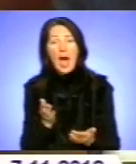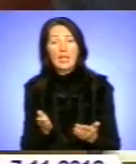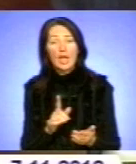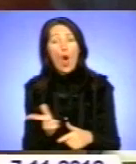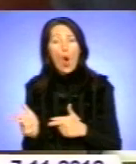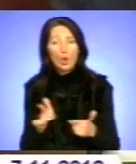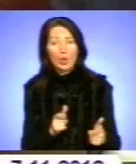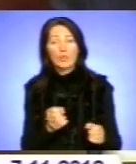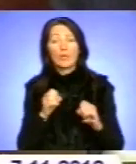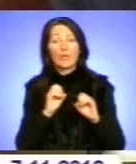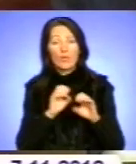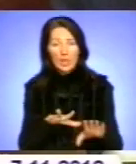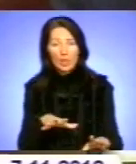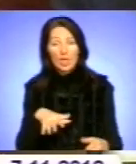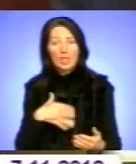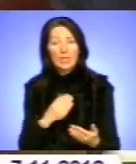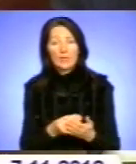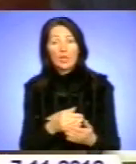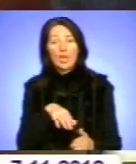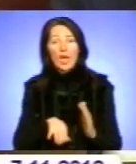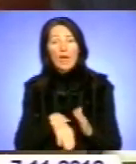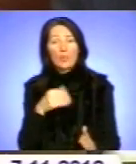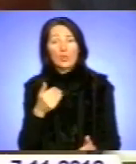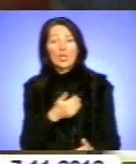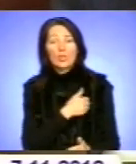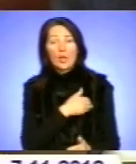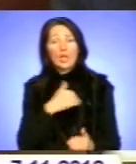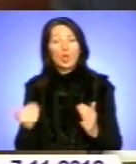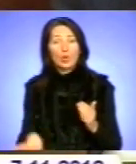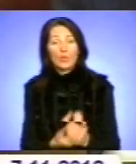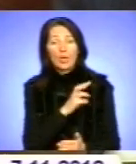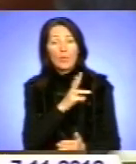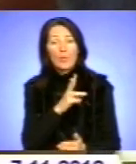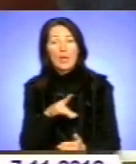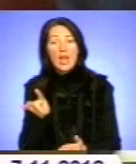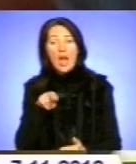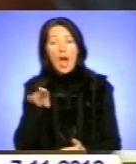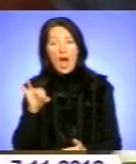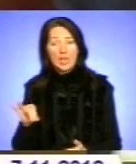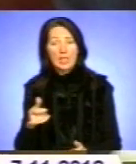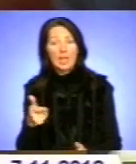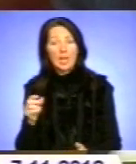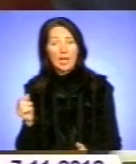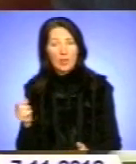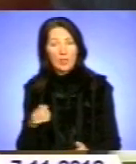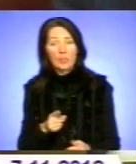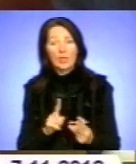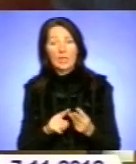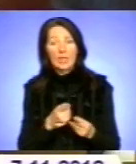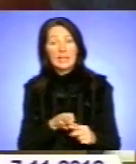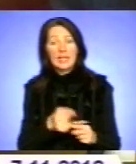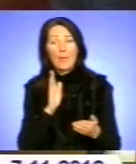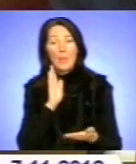викинути на свої виборчі забаганки нові мільярди гривень. По-третє, це пряма